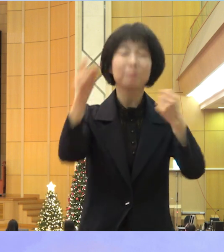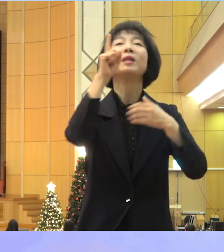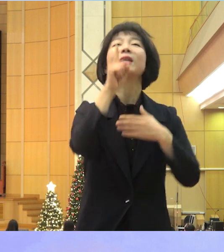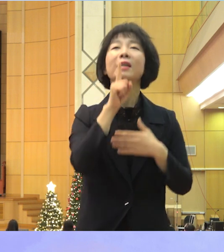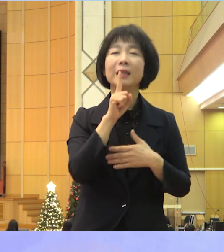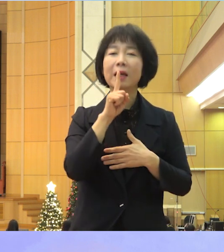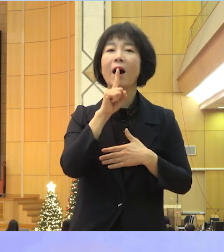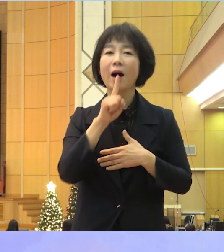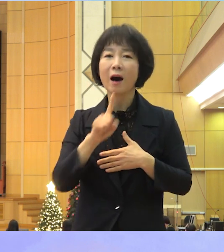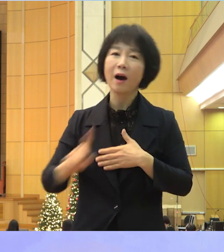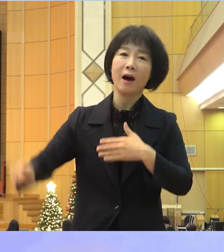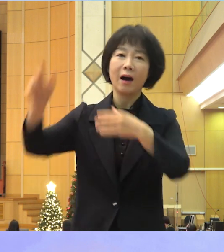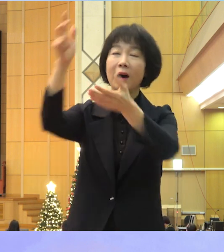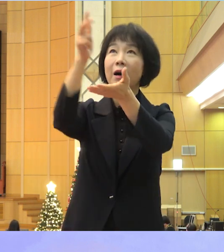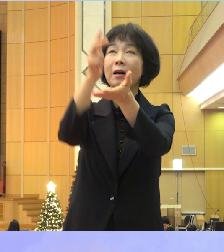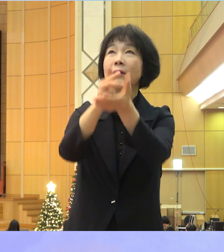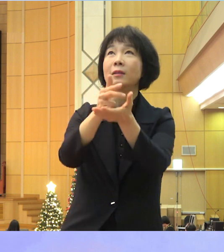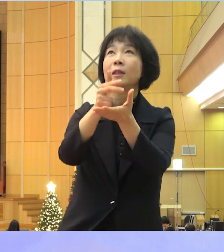나의